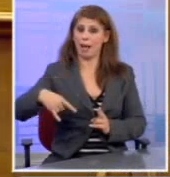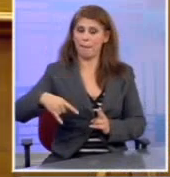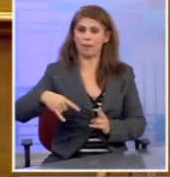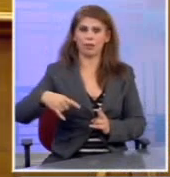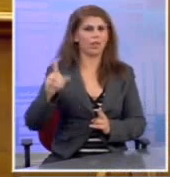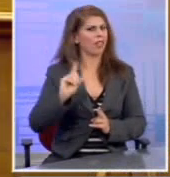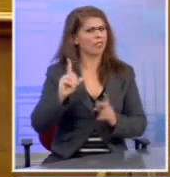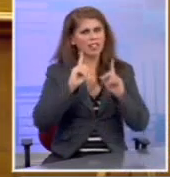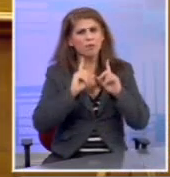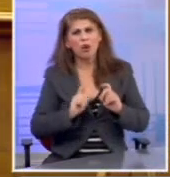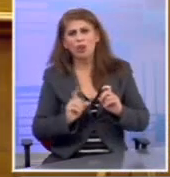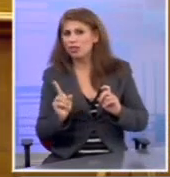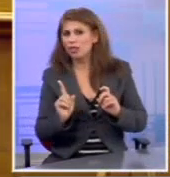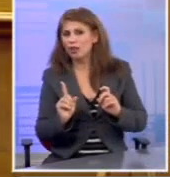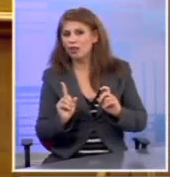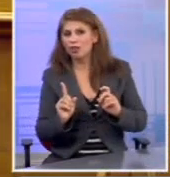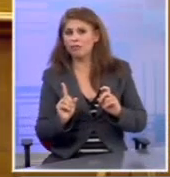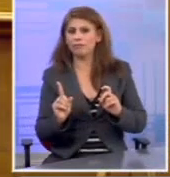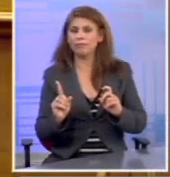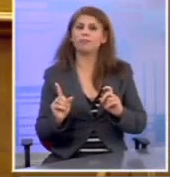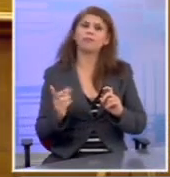δεν είναι υποχρεωτικό